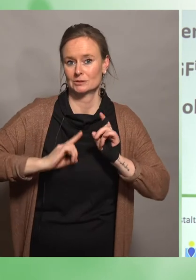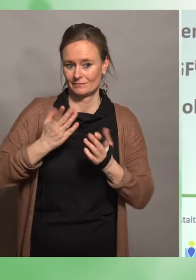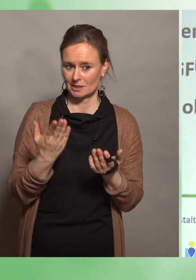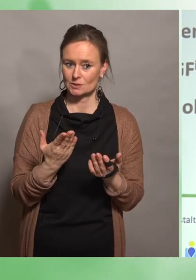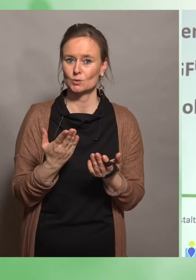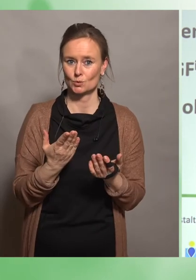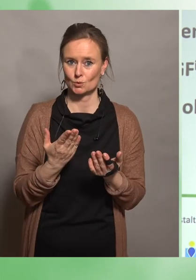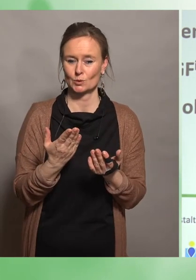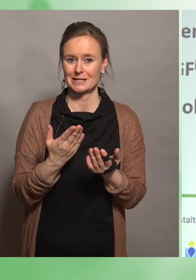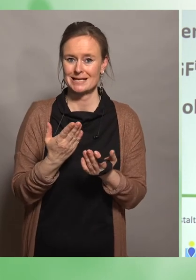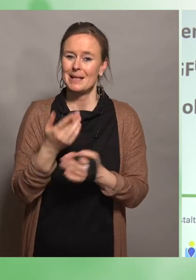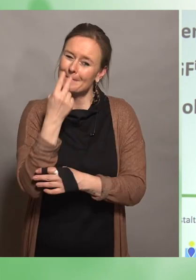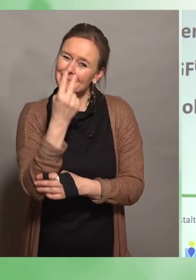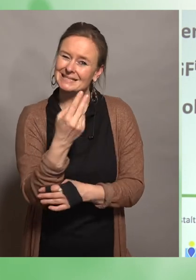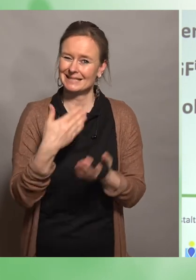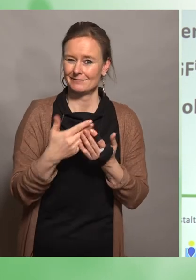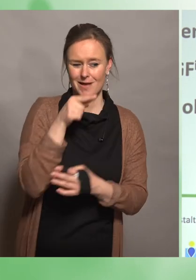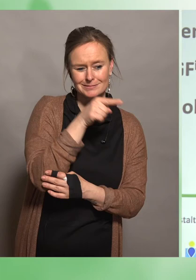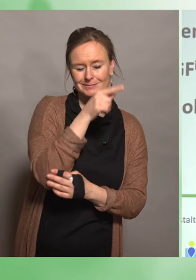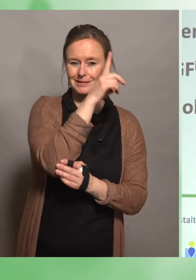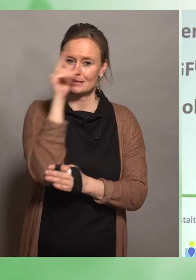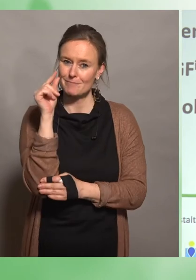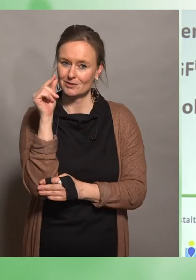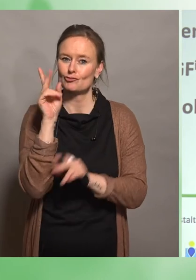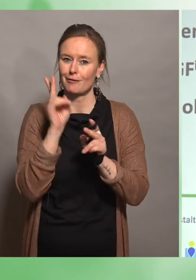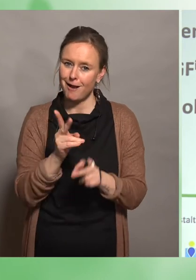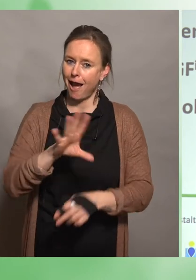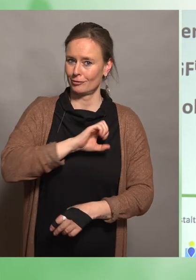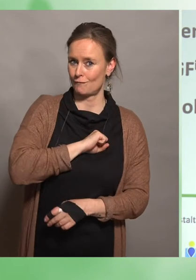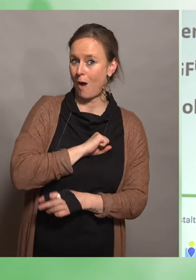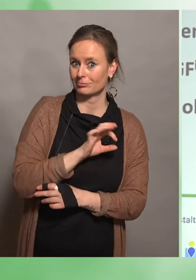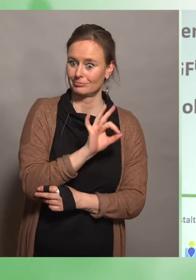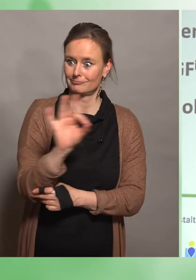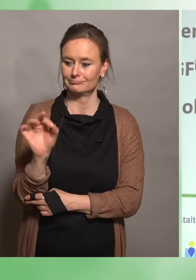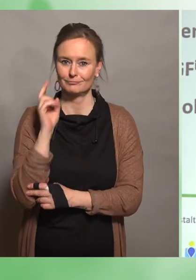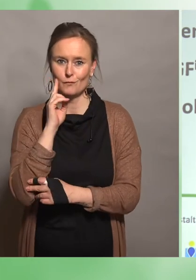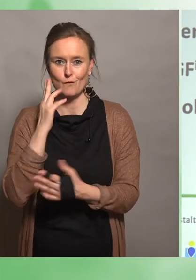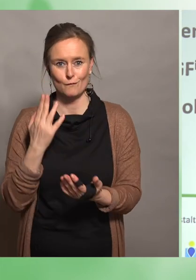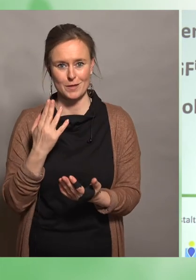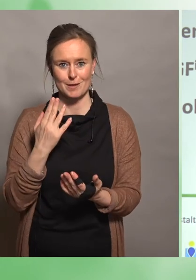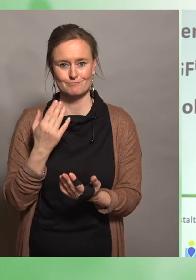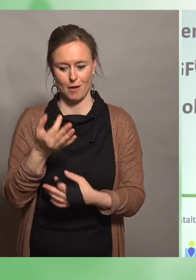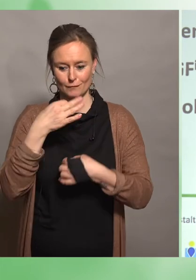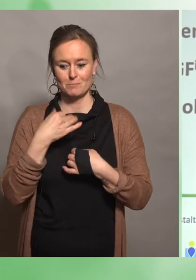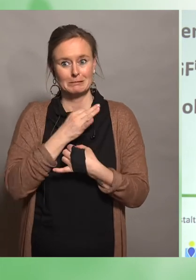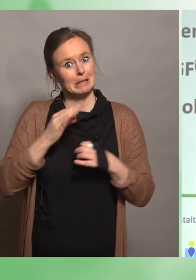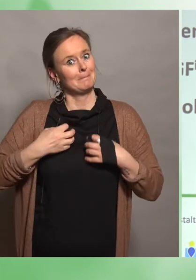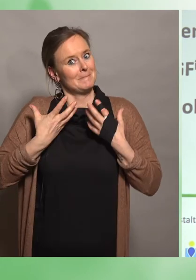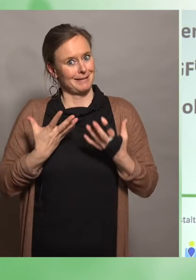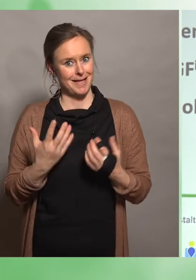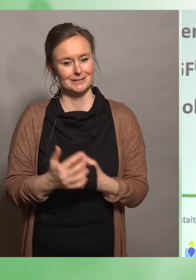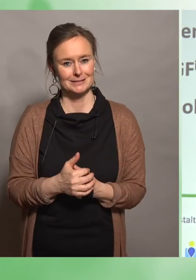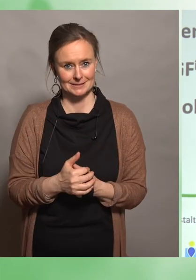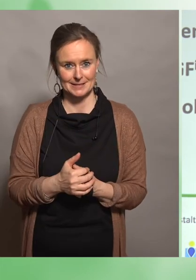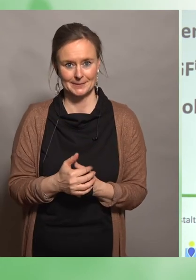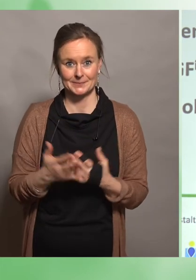diese Menschen für einen Betrieb wirklich alle mitbringen können. Also das hat mich unglaublich begeistert. Wichtig kam bei